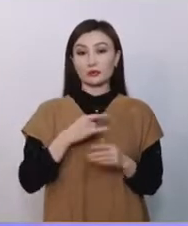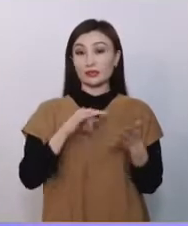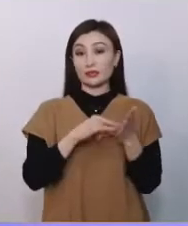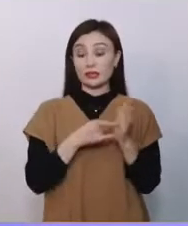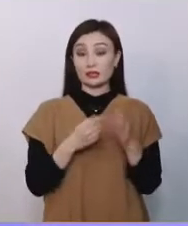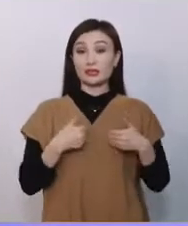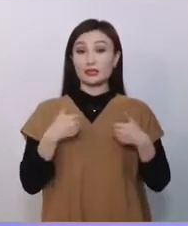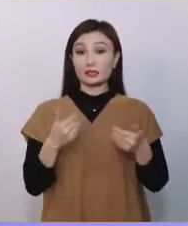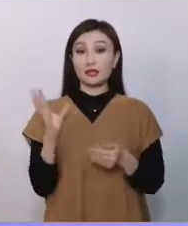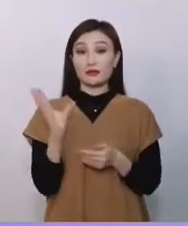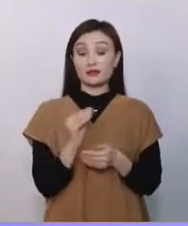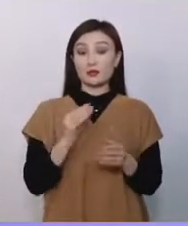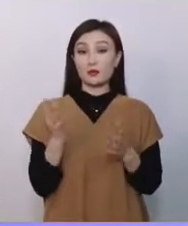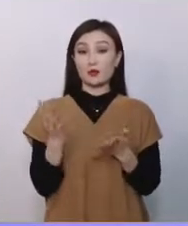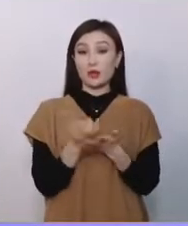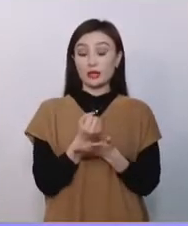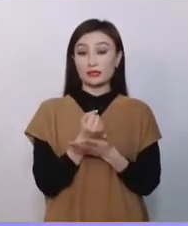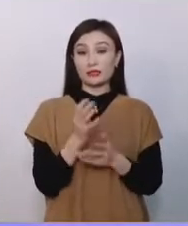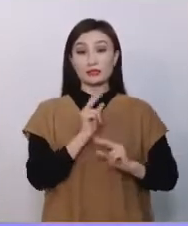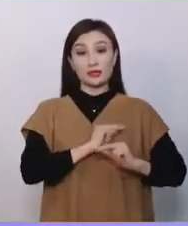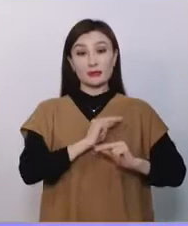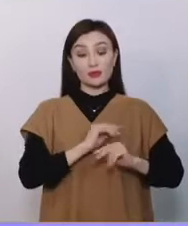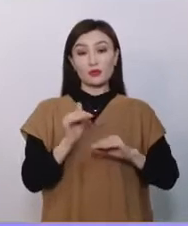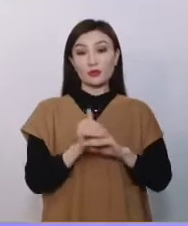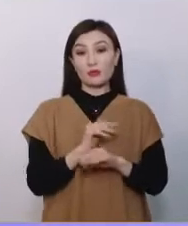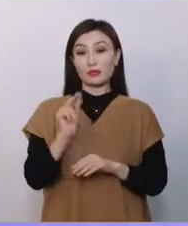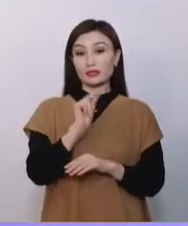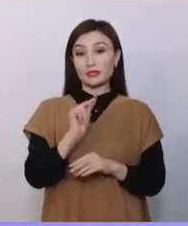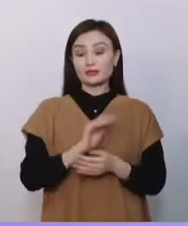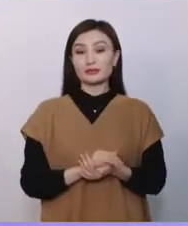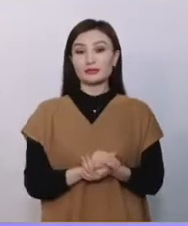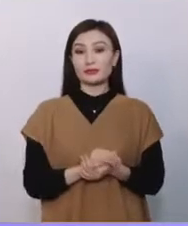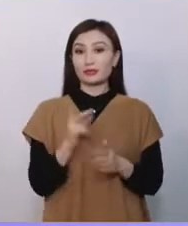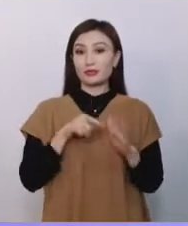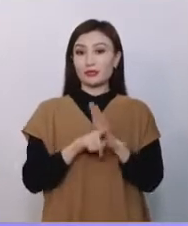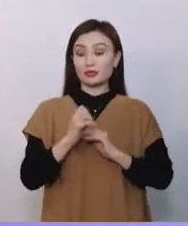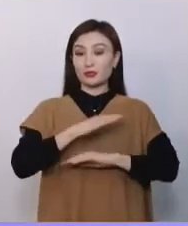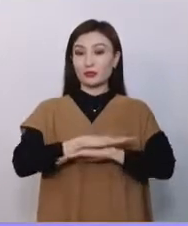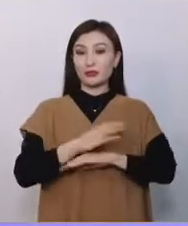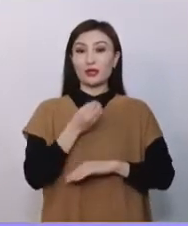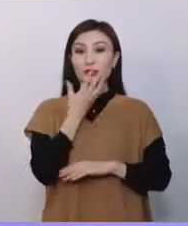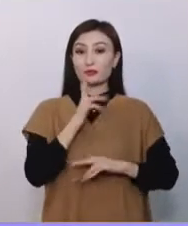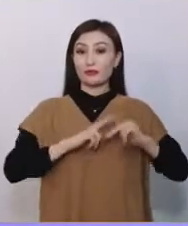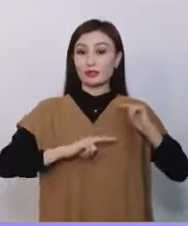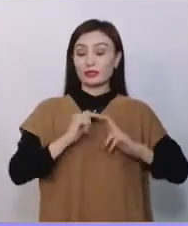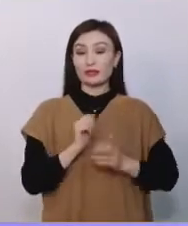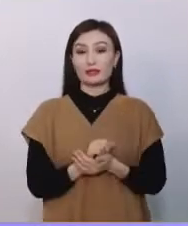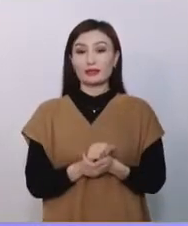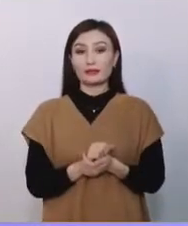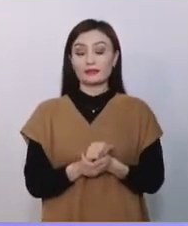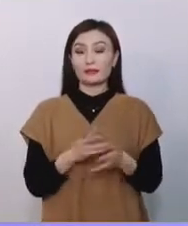я желаю всем удачи за работу добрый час начнем урок с хорошего настроения